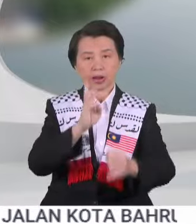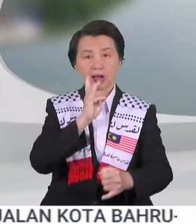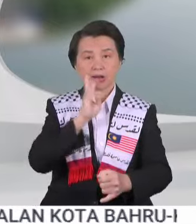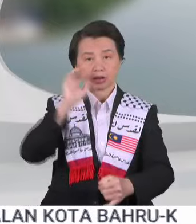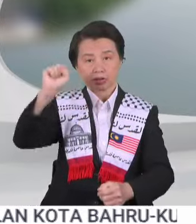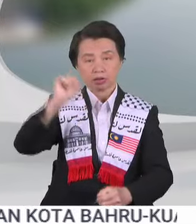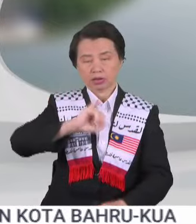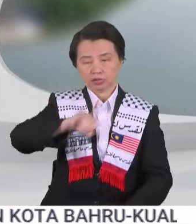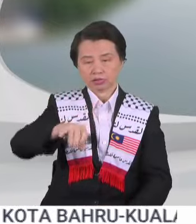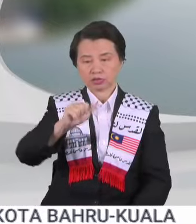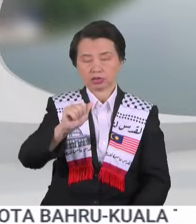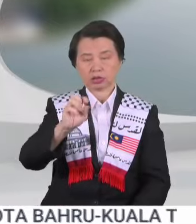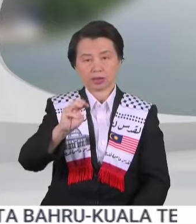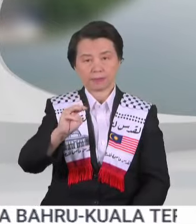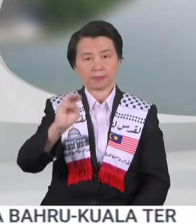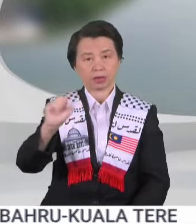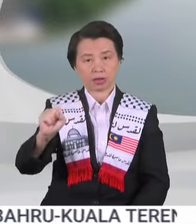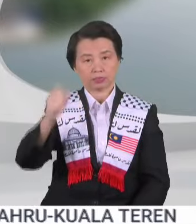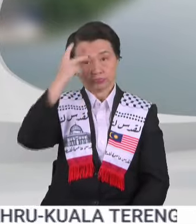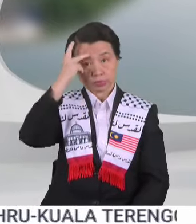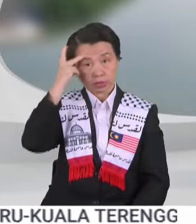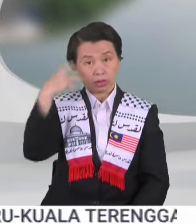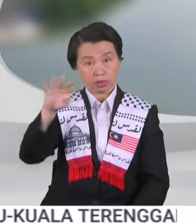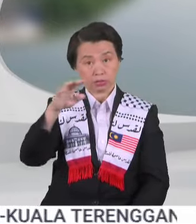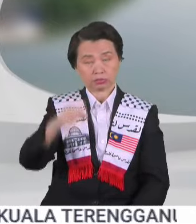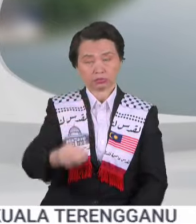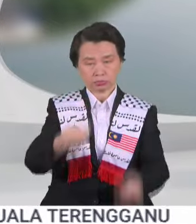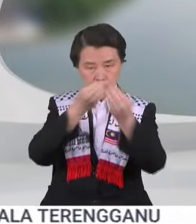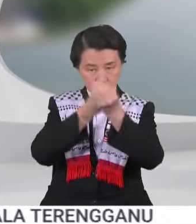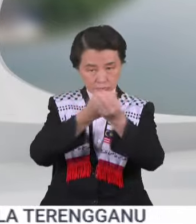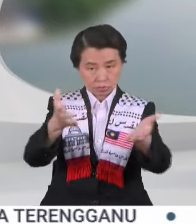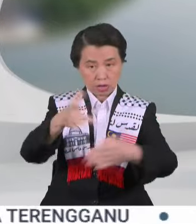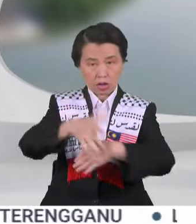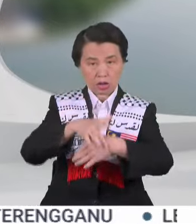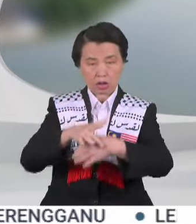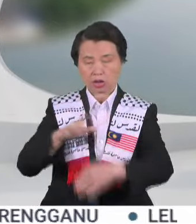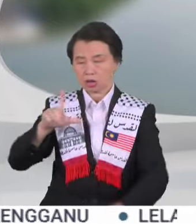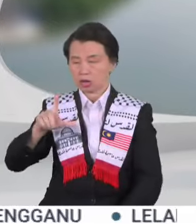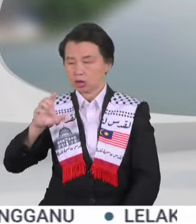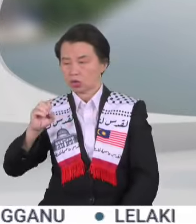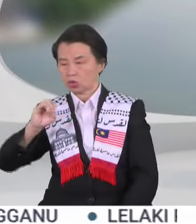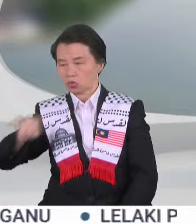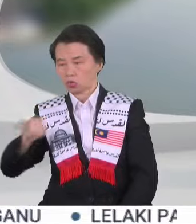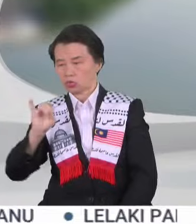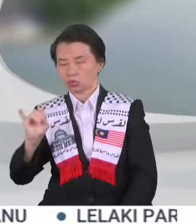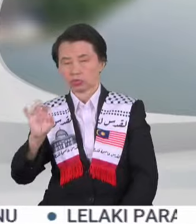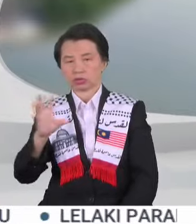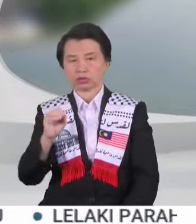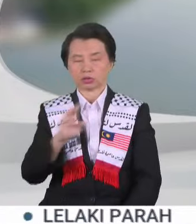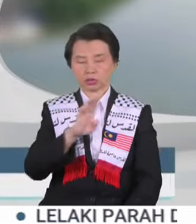Sabah JANS Keningau telah mengeluarkan pemakluman awal bahawa loji air Bunsit dan Bingkor